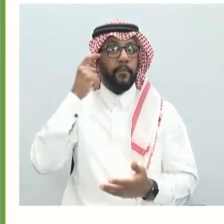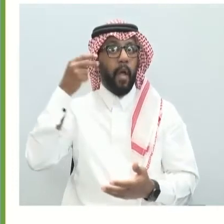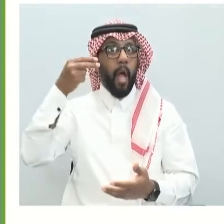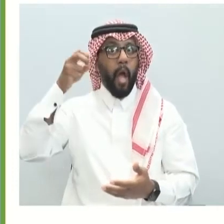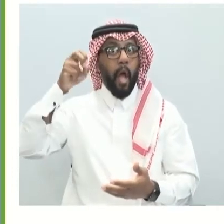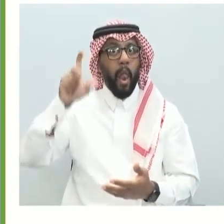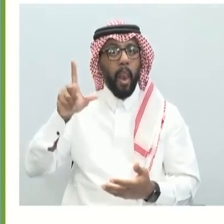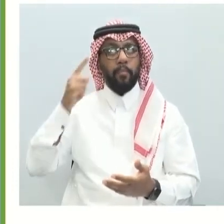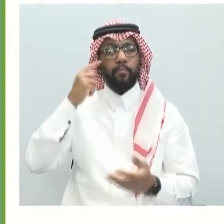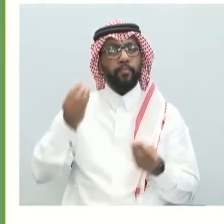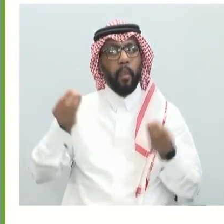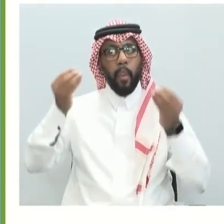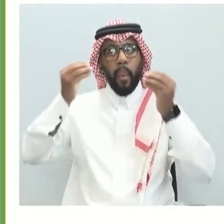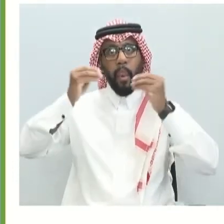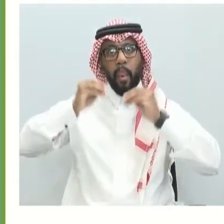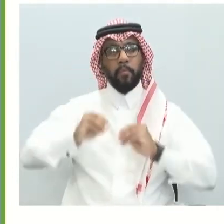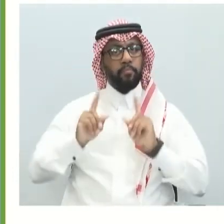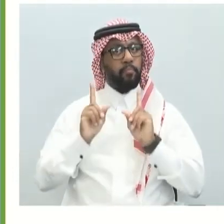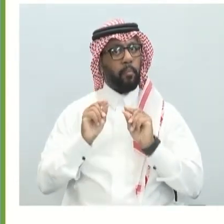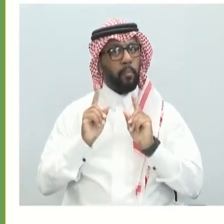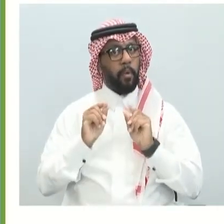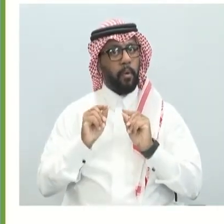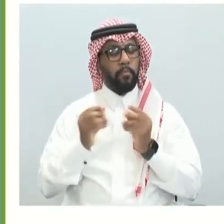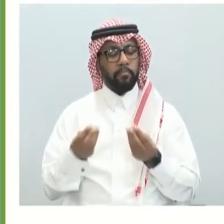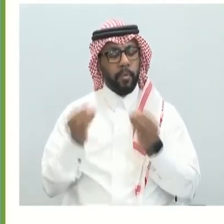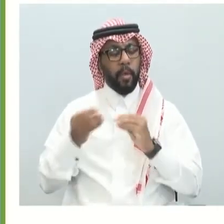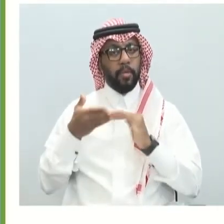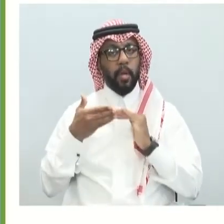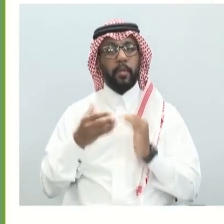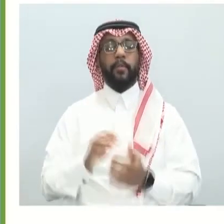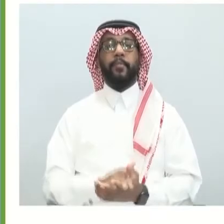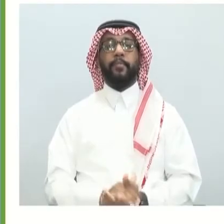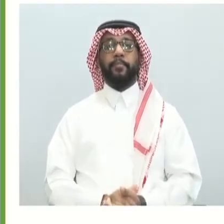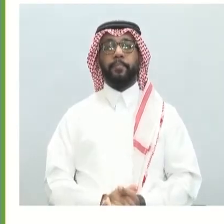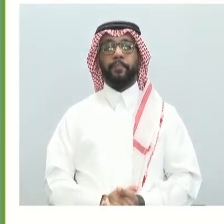يؤثر النوم على تنميه عقل الانسان